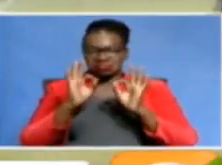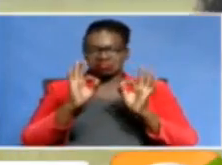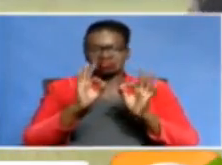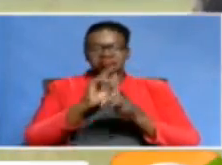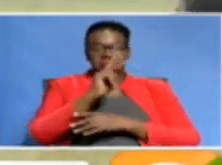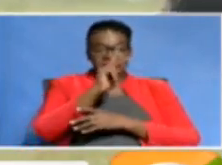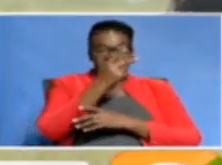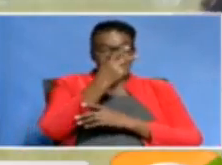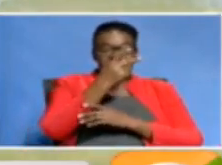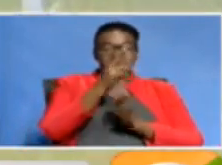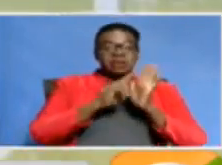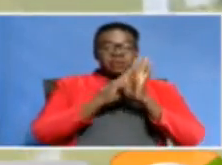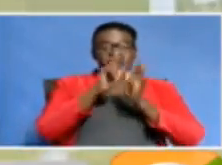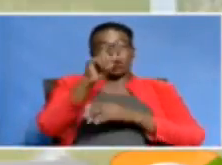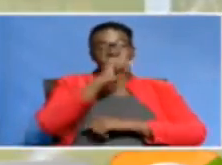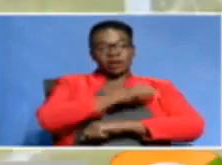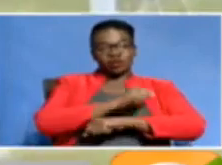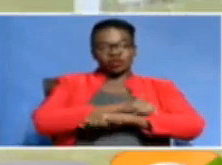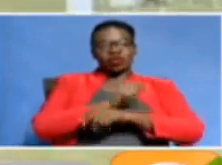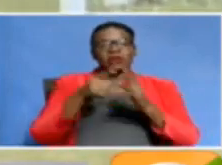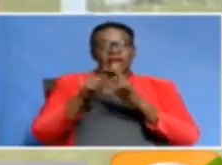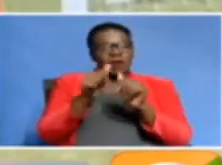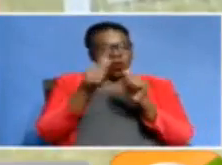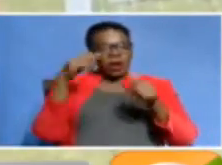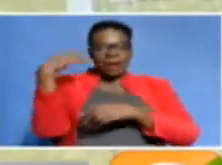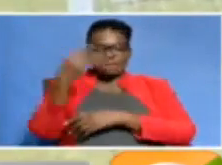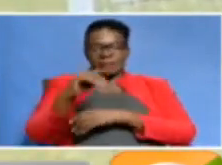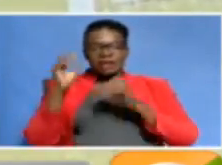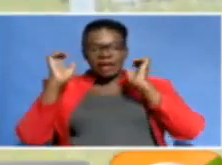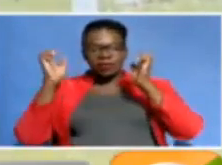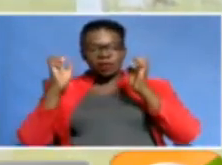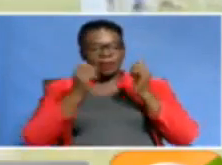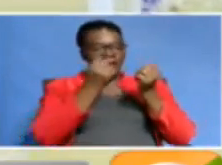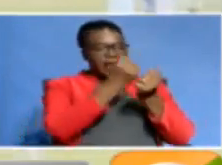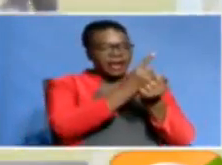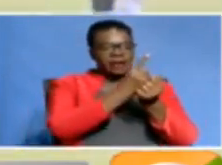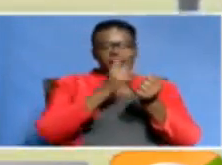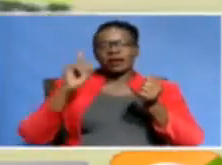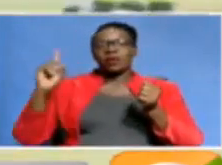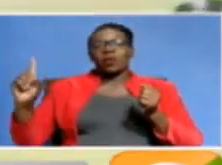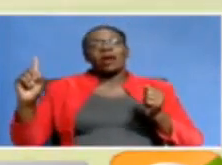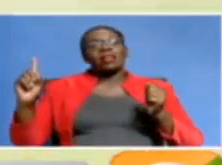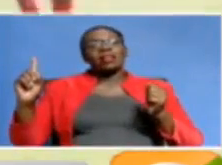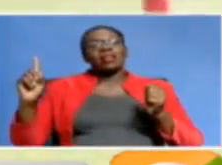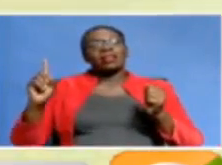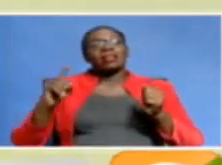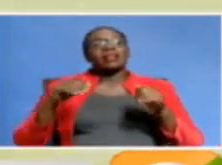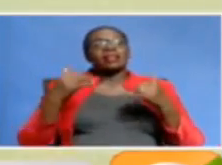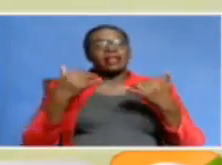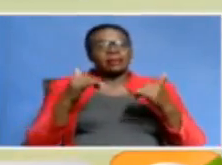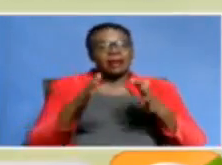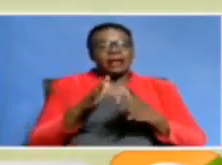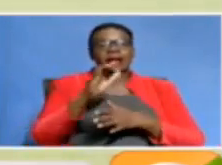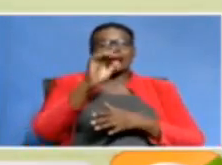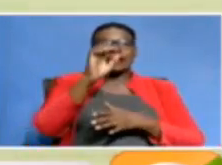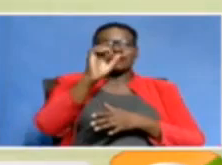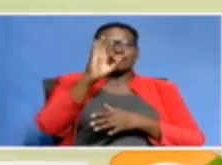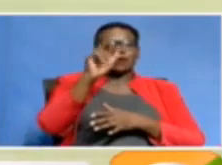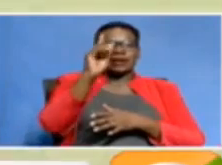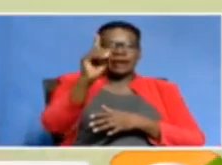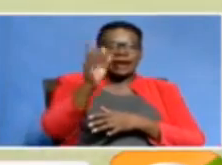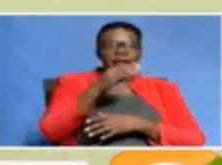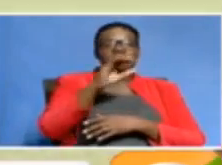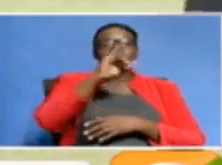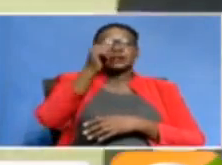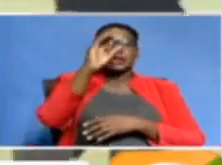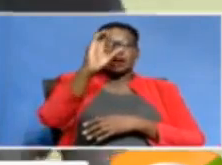wakiwakilisha Kenya walianza vyema kambini yao kwa kuanyuka Ethiopia mabao 11-1. Wachezaji Fred Odhiambo, Isa Rashid, Jacob Onyango na